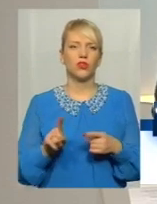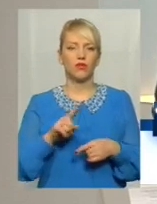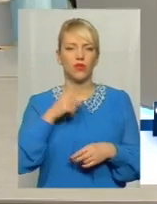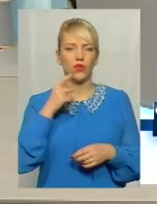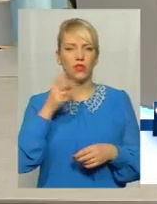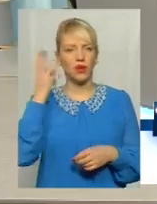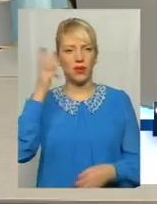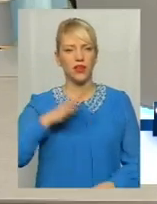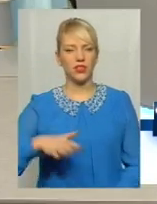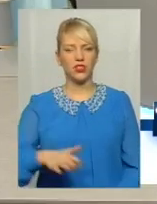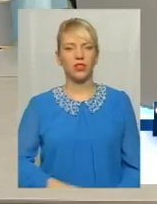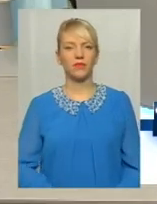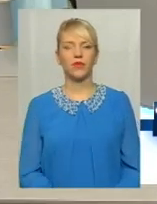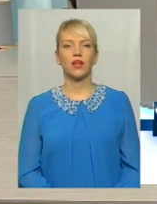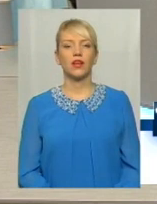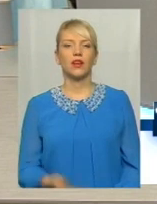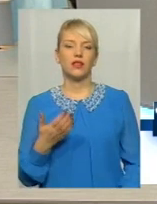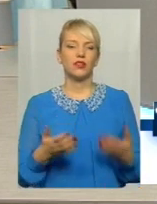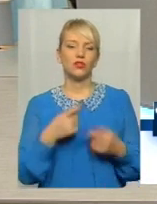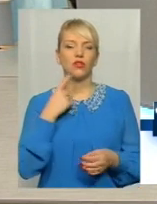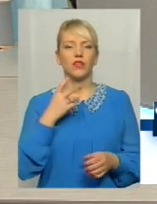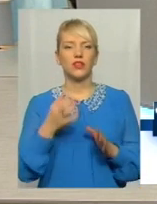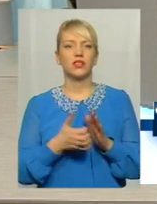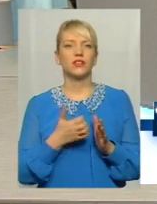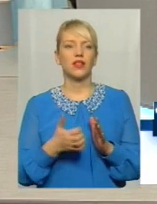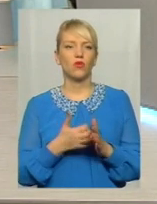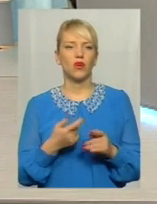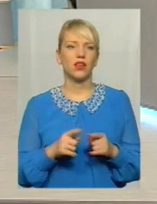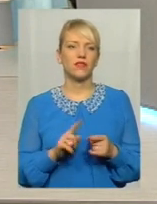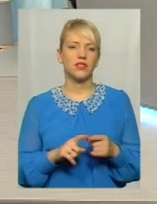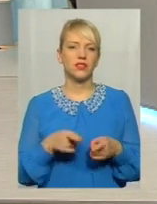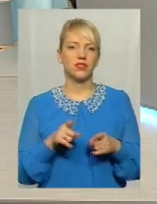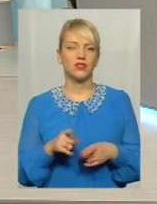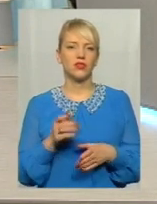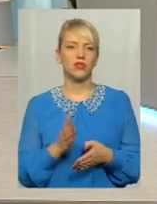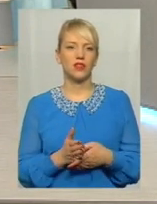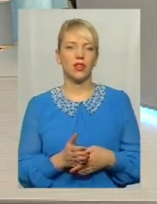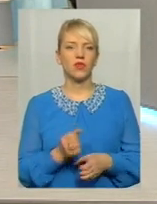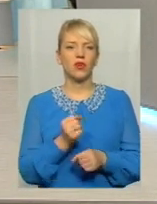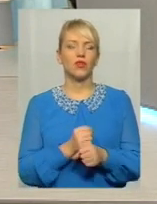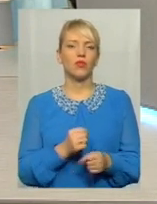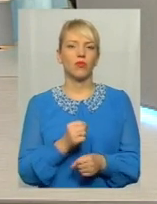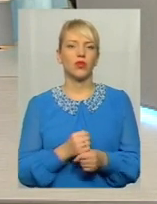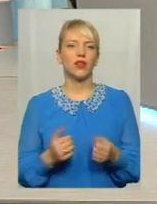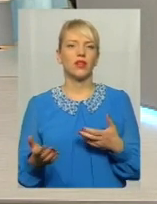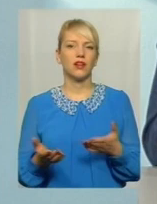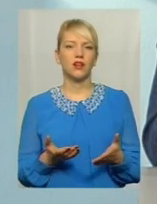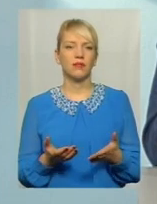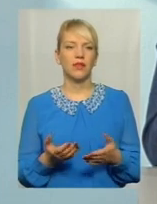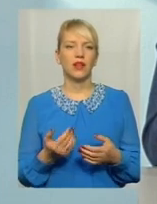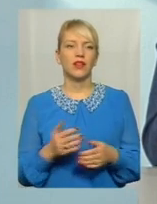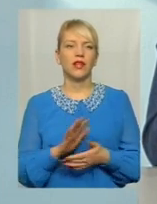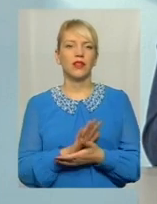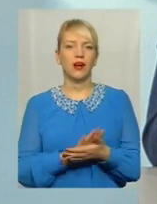Ну, почнемо, якщо почати з недоліків, це дійсно є робота, яка